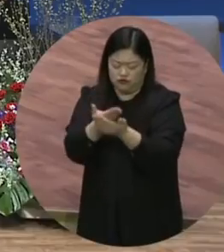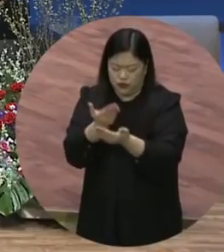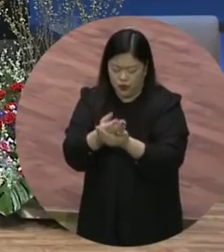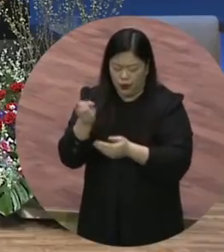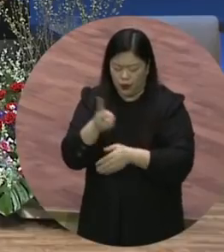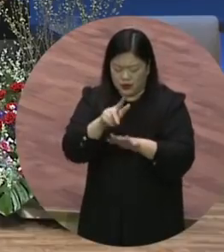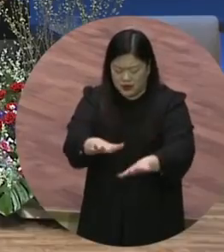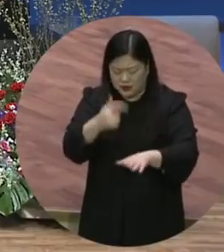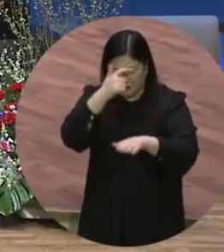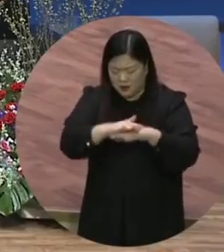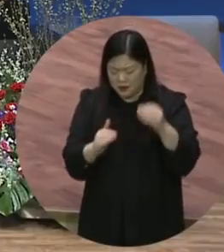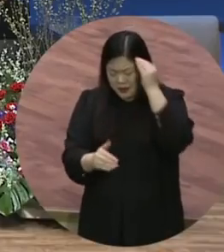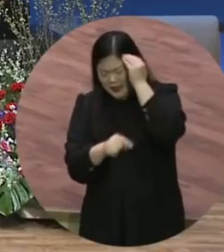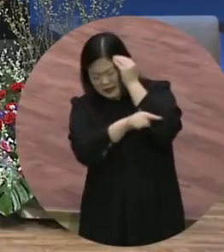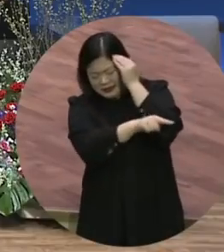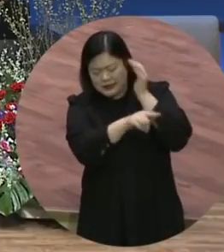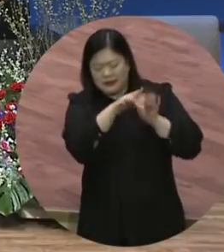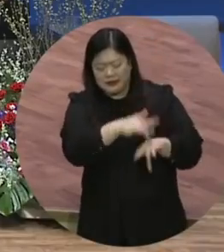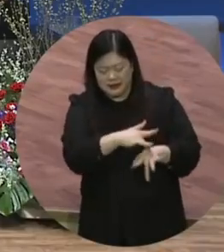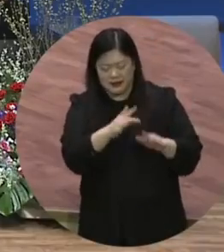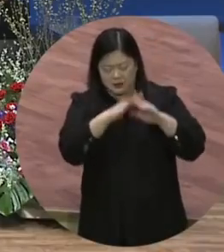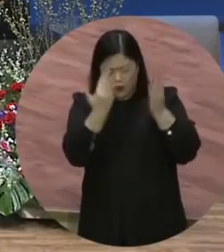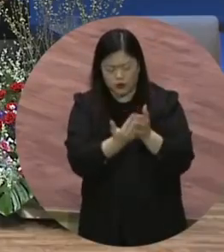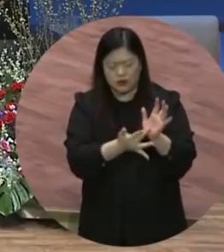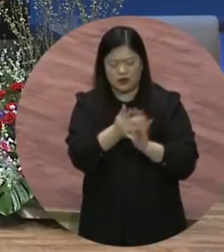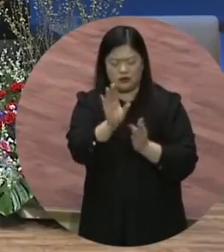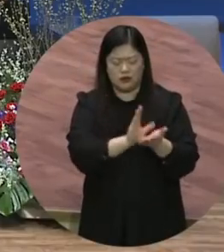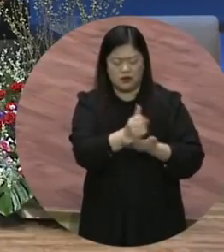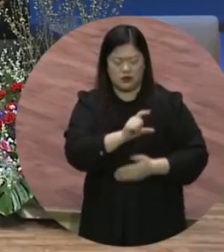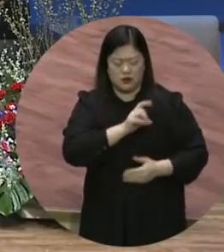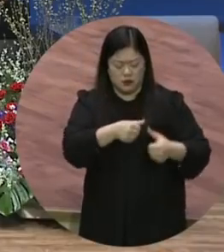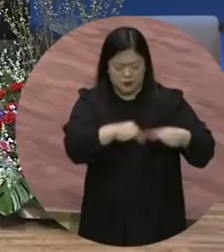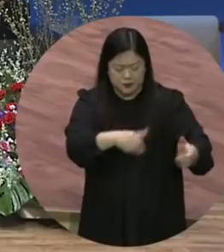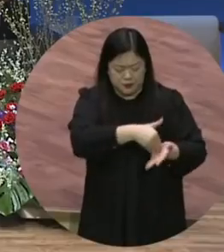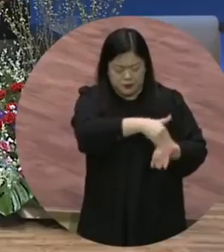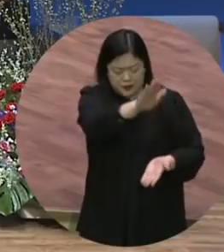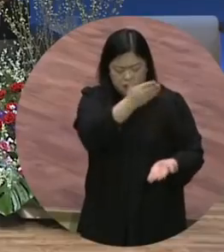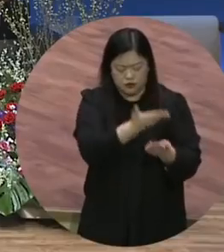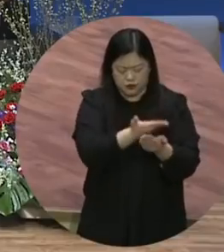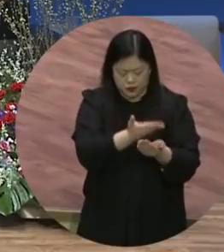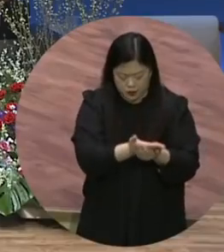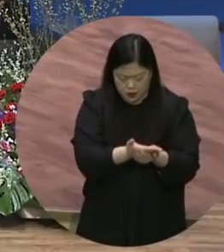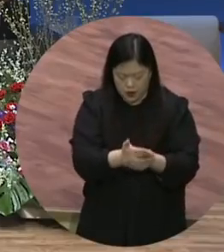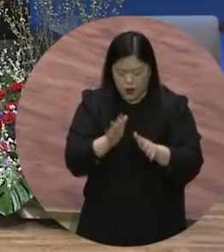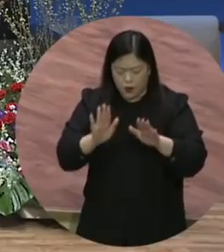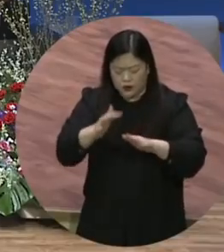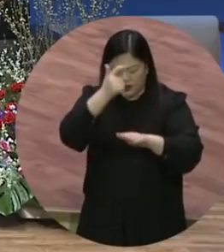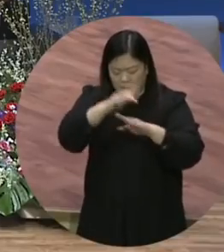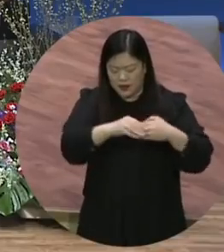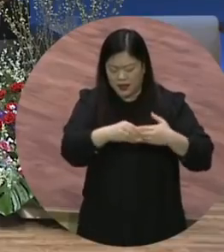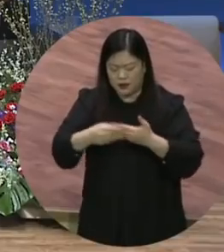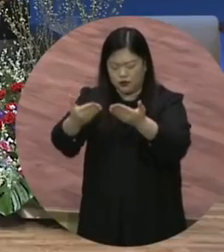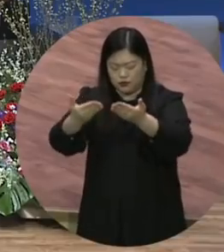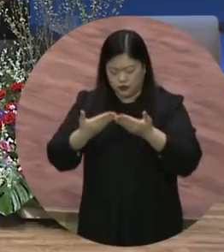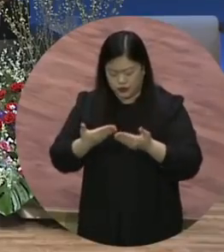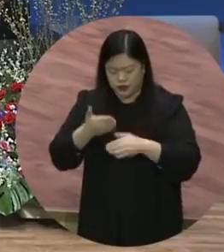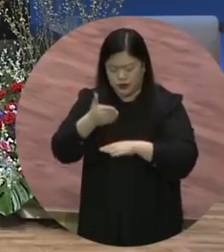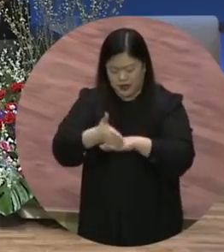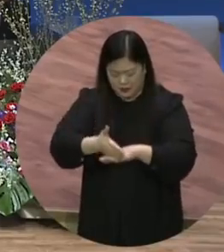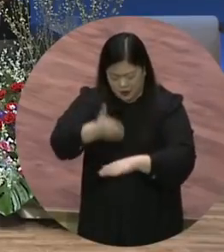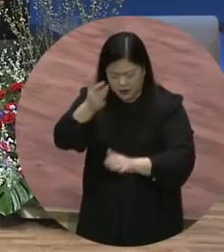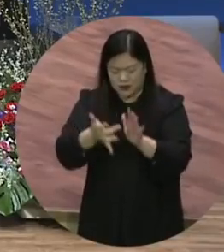우리 구주 예수 그리스도 이름으로 완전히 무너지게 하옵소서. 이 모든 말씀 언약의 여정 속으로 인도해 주신 우리 구주 예수 그리스도 이름으로